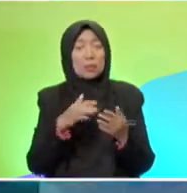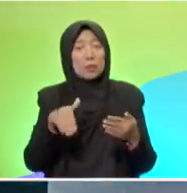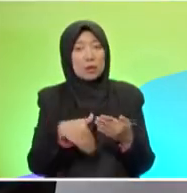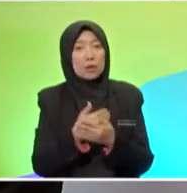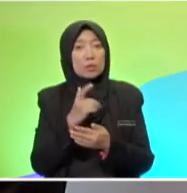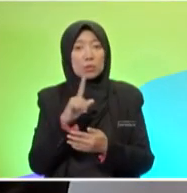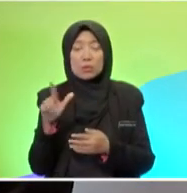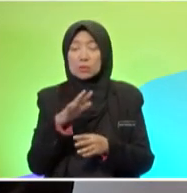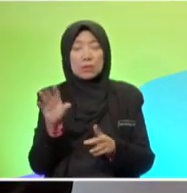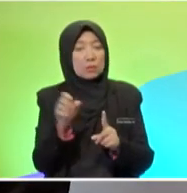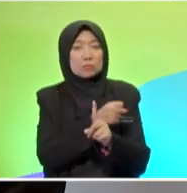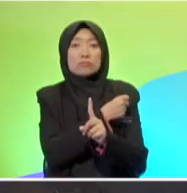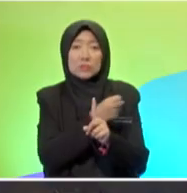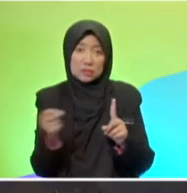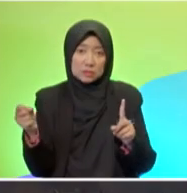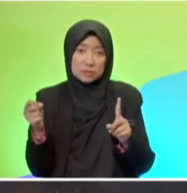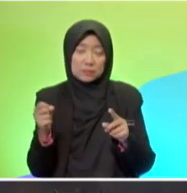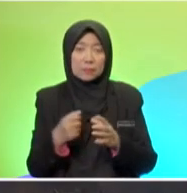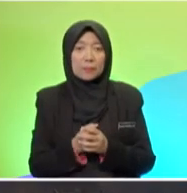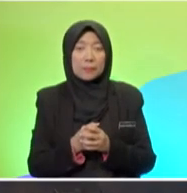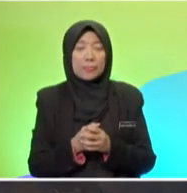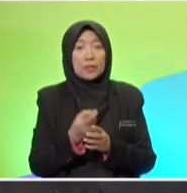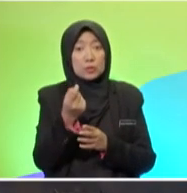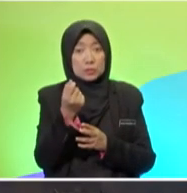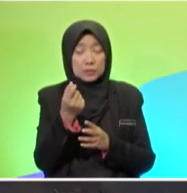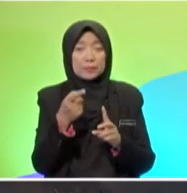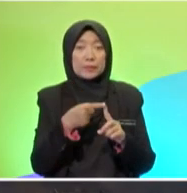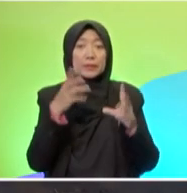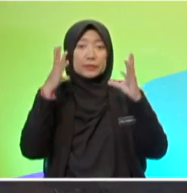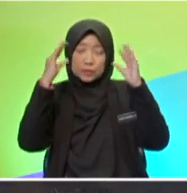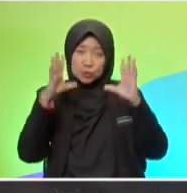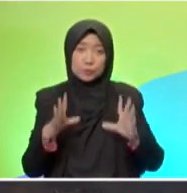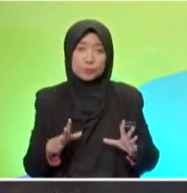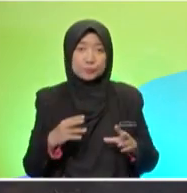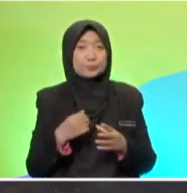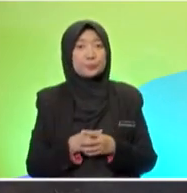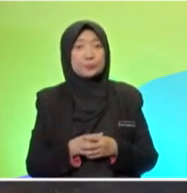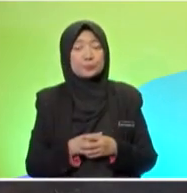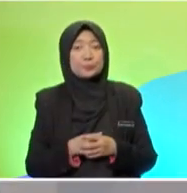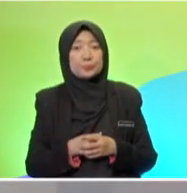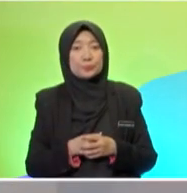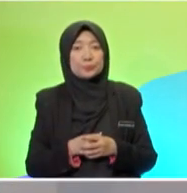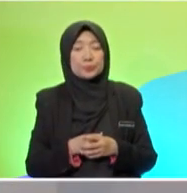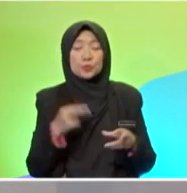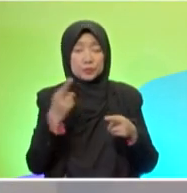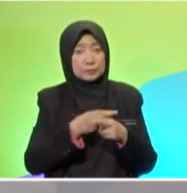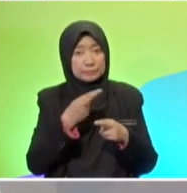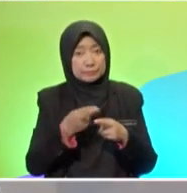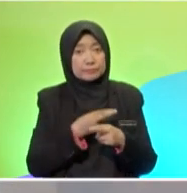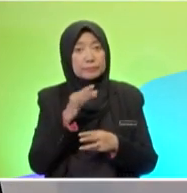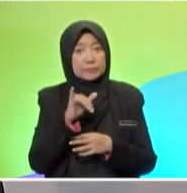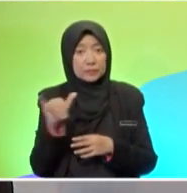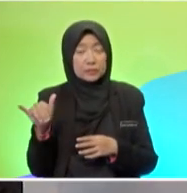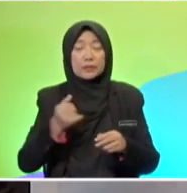merah Oke sedikit rumusan daripada Cikgu Muhammad rumusan saya pada hari ini adalah